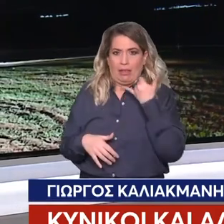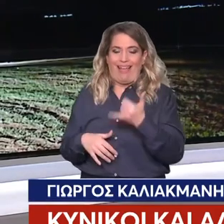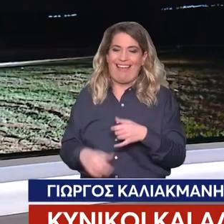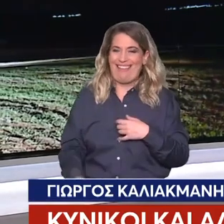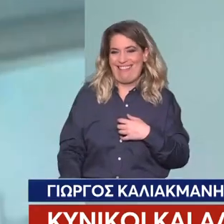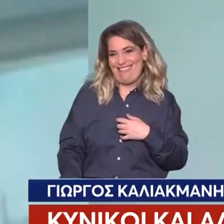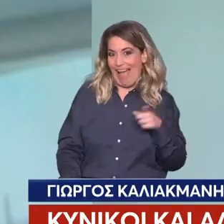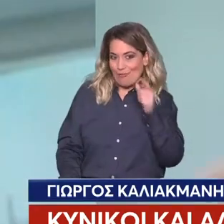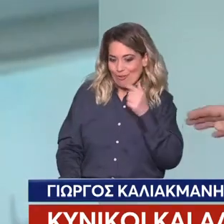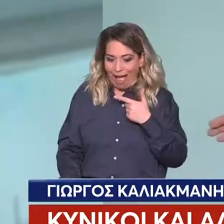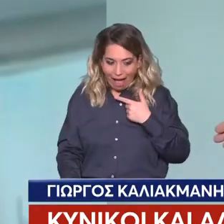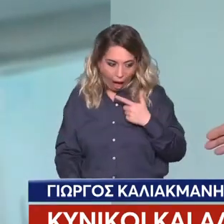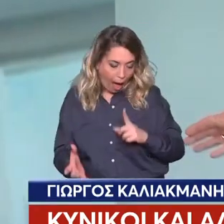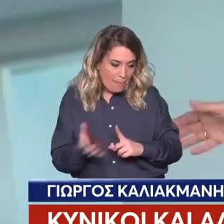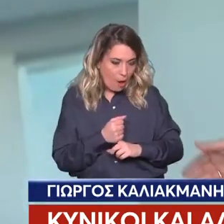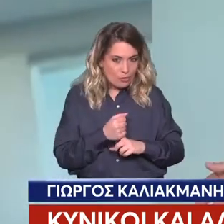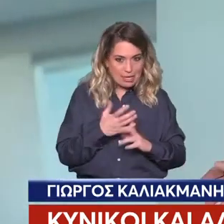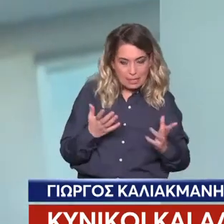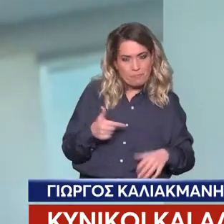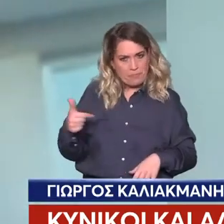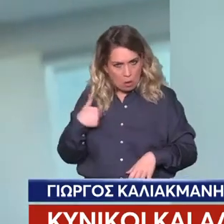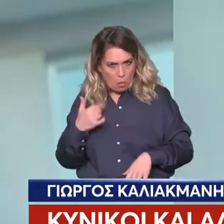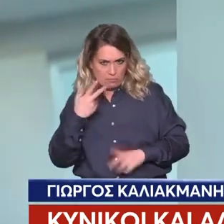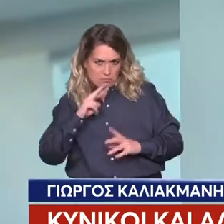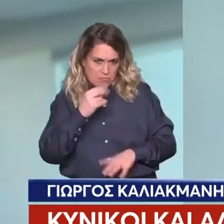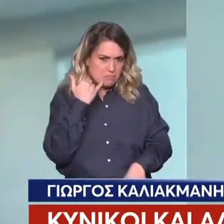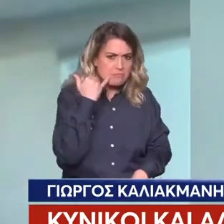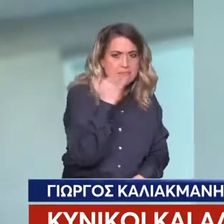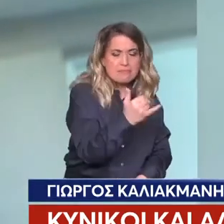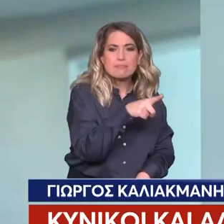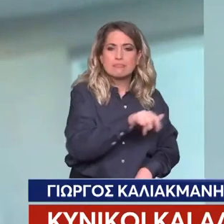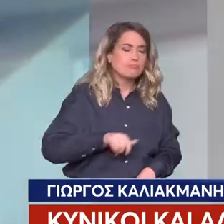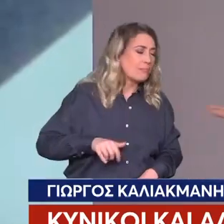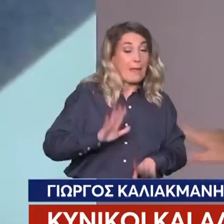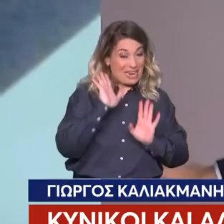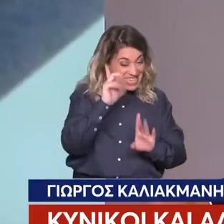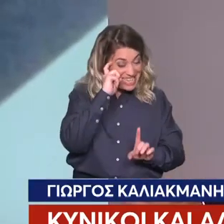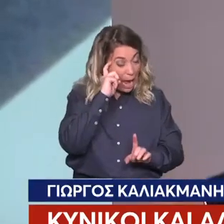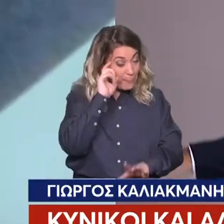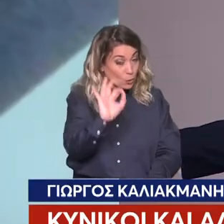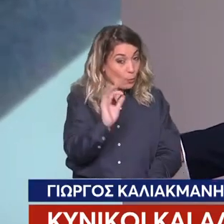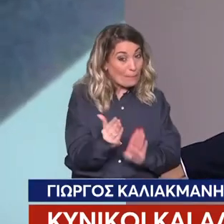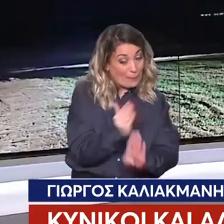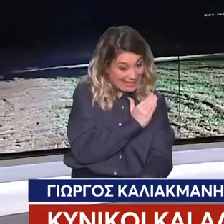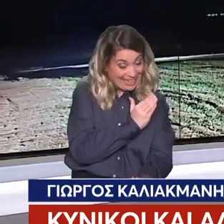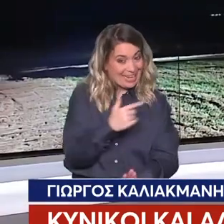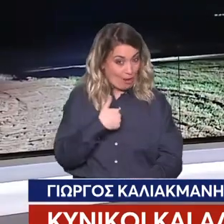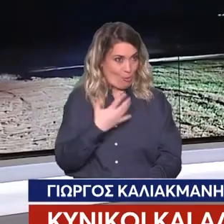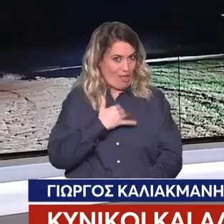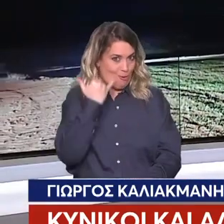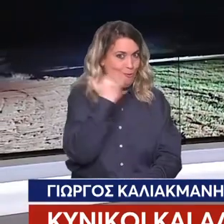σας λέω εγώ. Εμείς το ψάχναμε για να μας μιλήσει. Δεν μας είχε μιλήσει, δεν είχε σηκώσει ποτέ τηλέφωνο. Μόλις άκουσε αυτή την